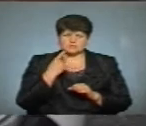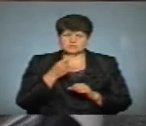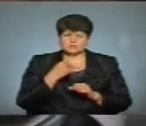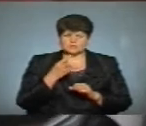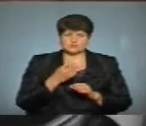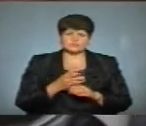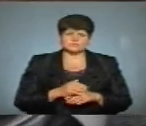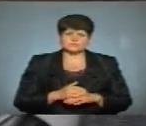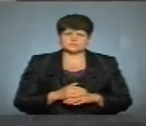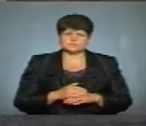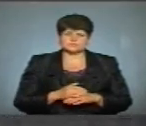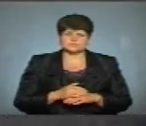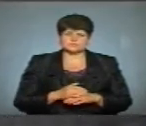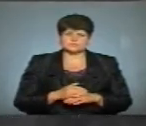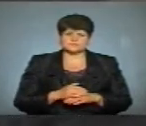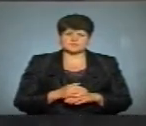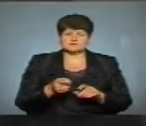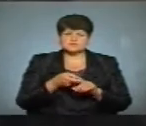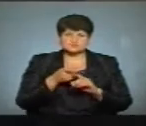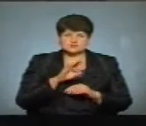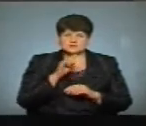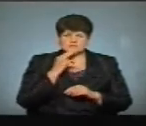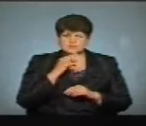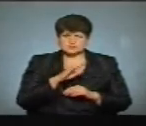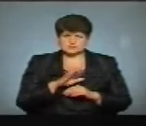області Юрій Табака. У зв'язку з неефективністю